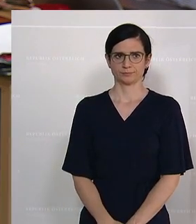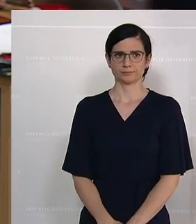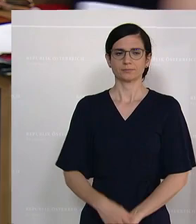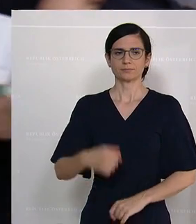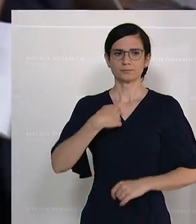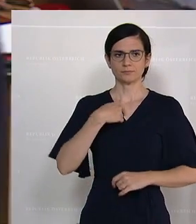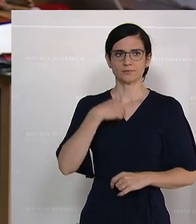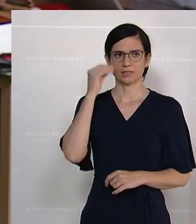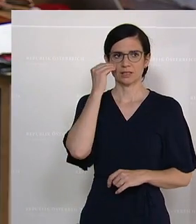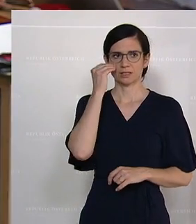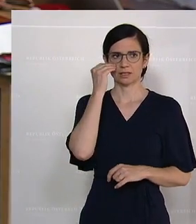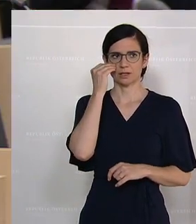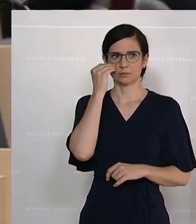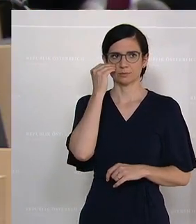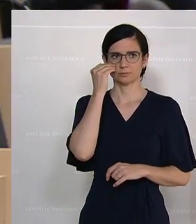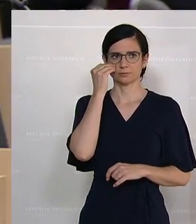glaube